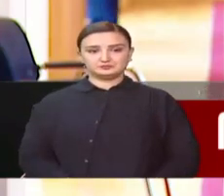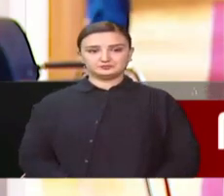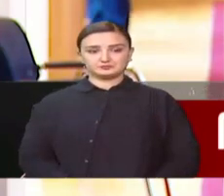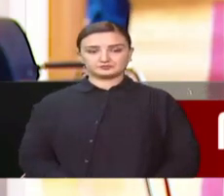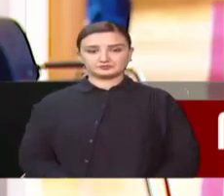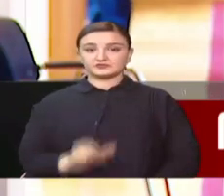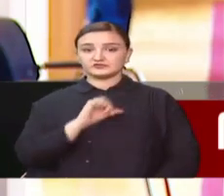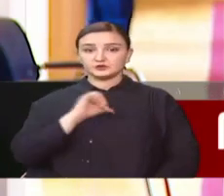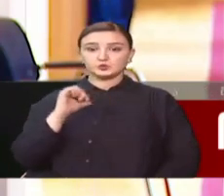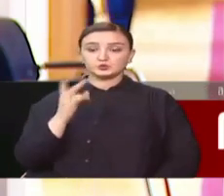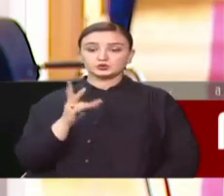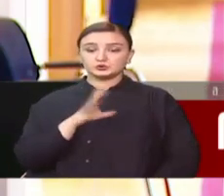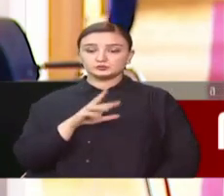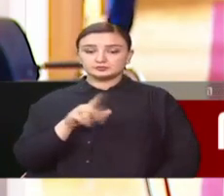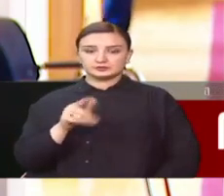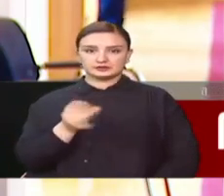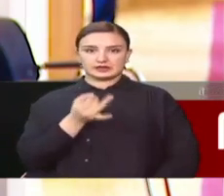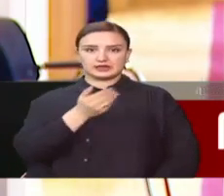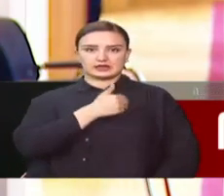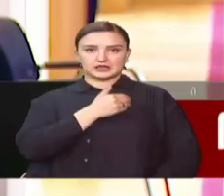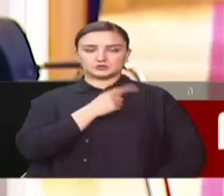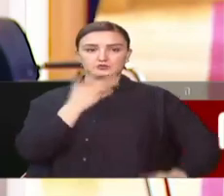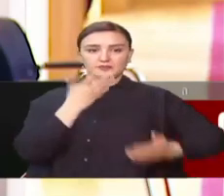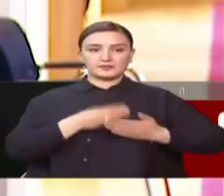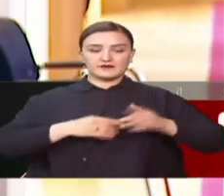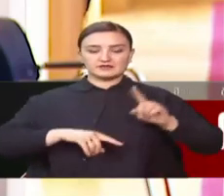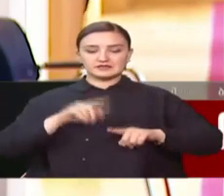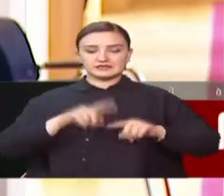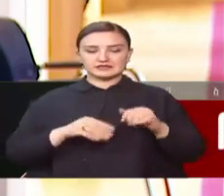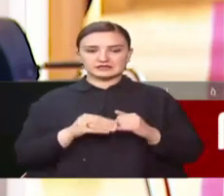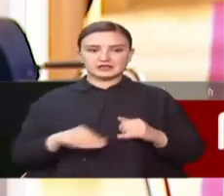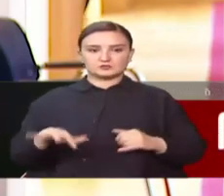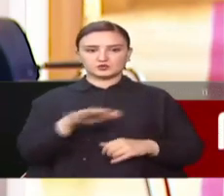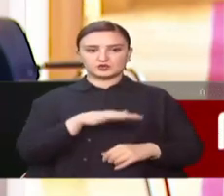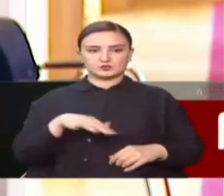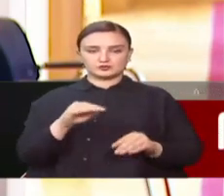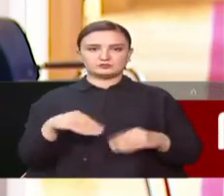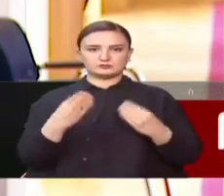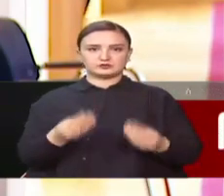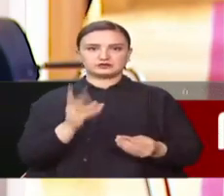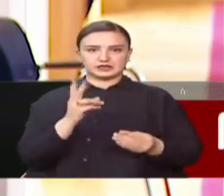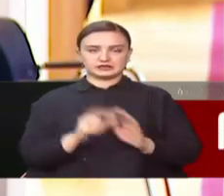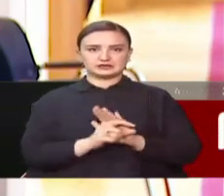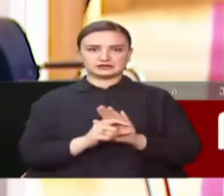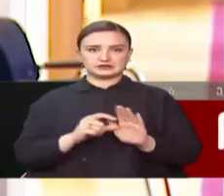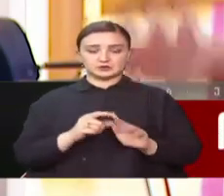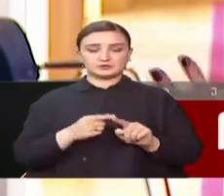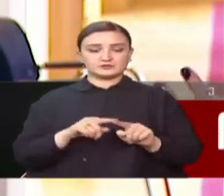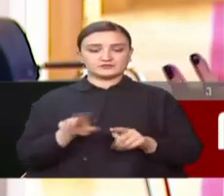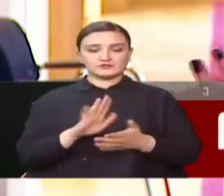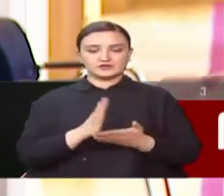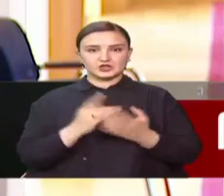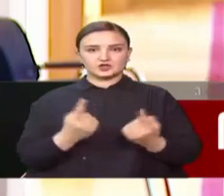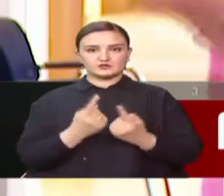რომელიც თვითონ უნდა იყოს დაინტერესებული პირველ რიგში, რომ თავის სამშობლოში, ჩვენს ქვეყანას მისცენ კანდიდატის სტატუსი, ხო? ანუ ეს ხო არ არის რაღაცა